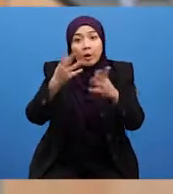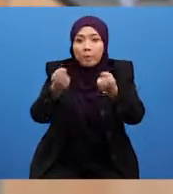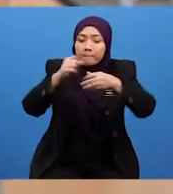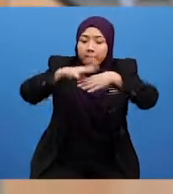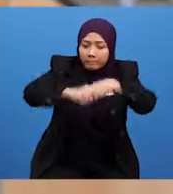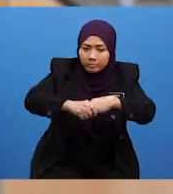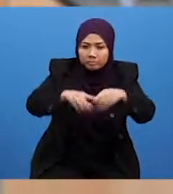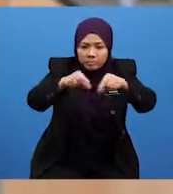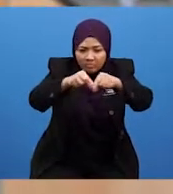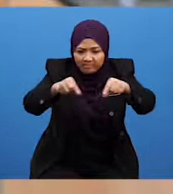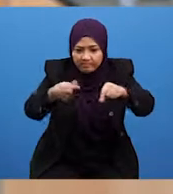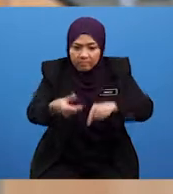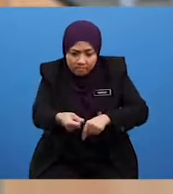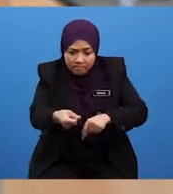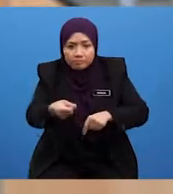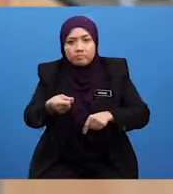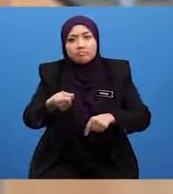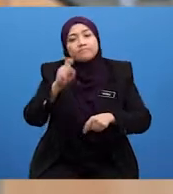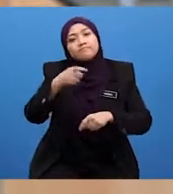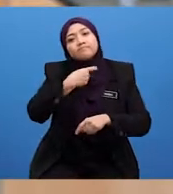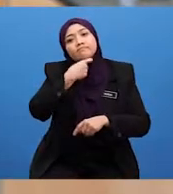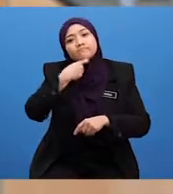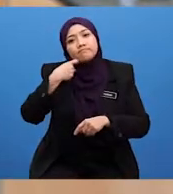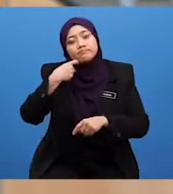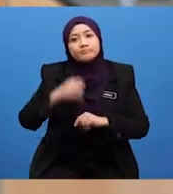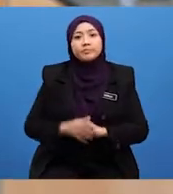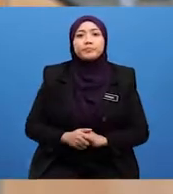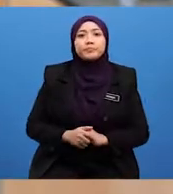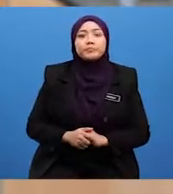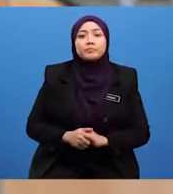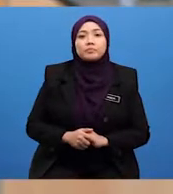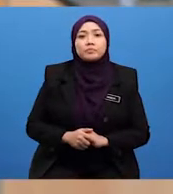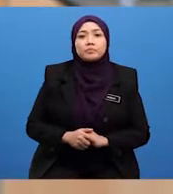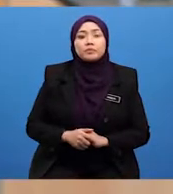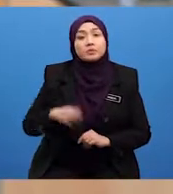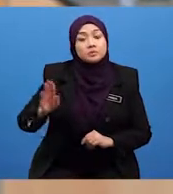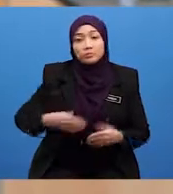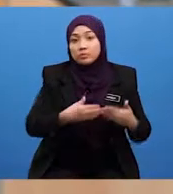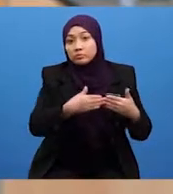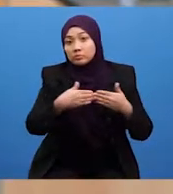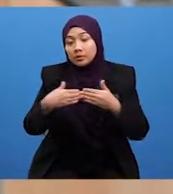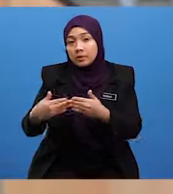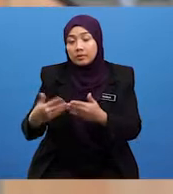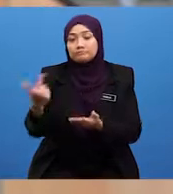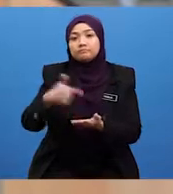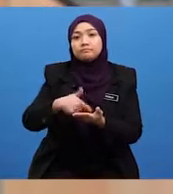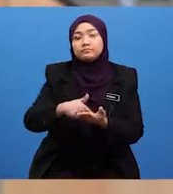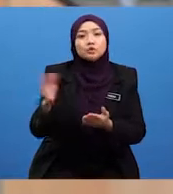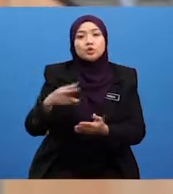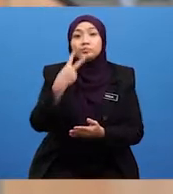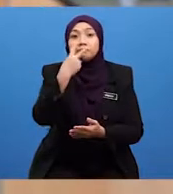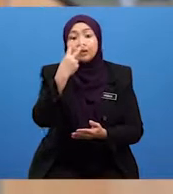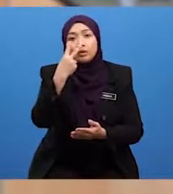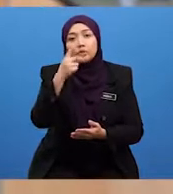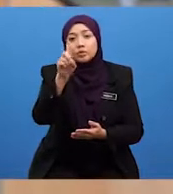kertas litmus. Sebelum cikgu menerangkan lagi mengenai sifat-sifat bahan, jom kita